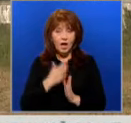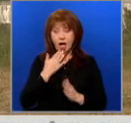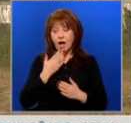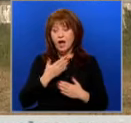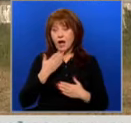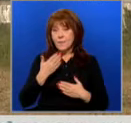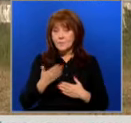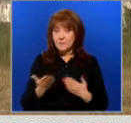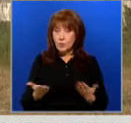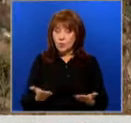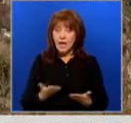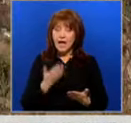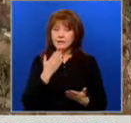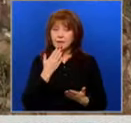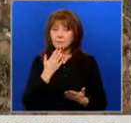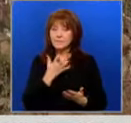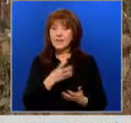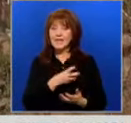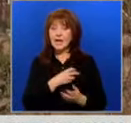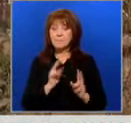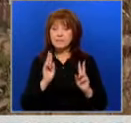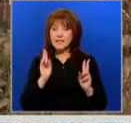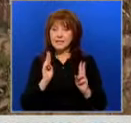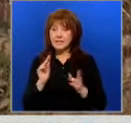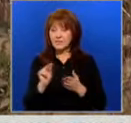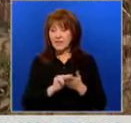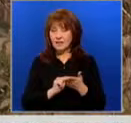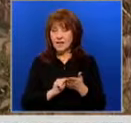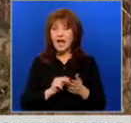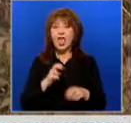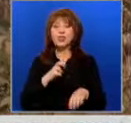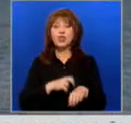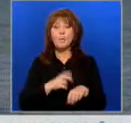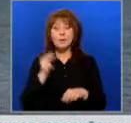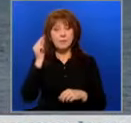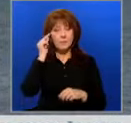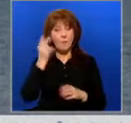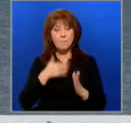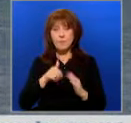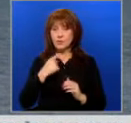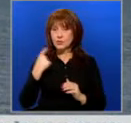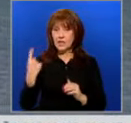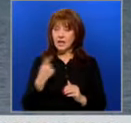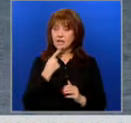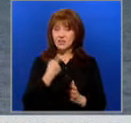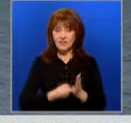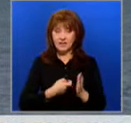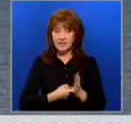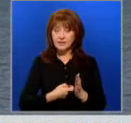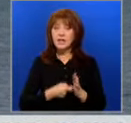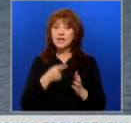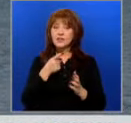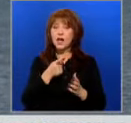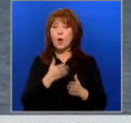доклада реагираха от парламентарната група на ГЕРБ СДС. В декларация Делян Добрев напомни, че вече повече от година твърдят, че от